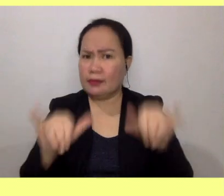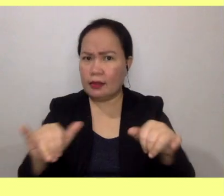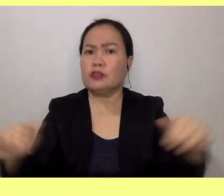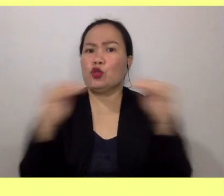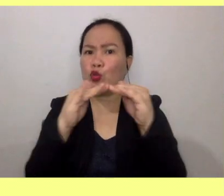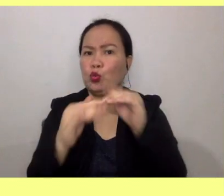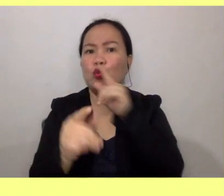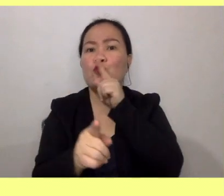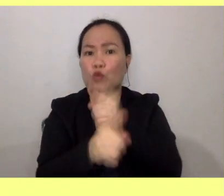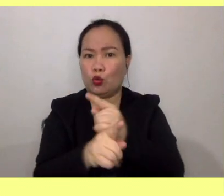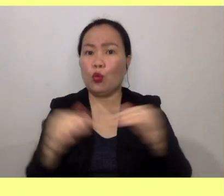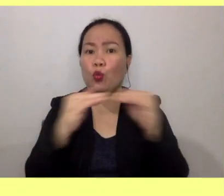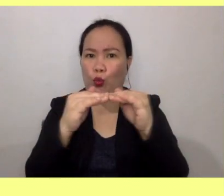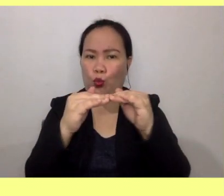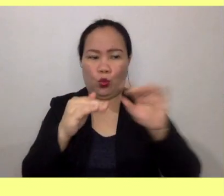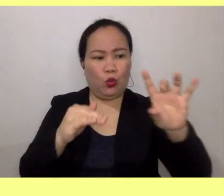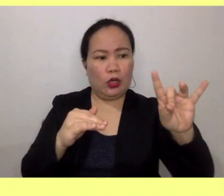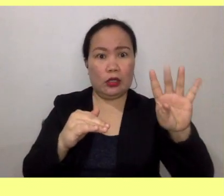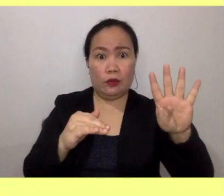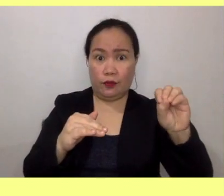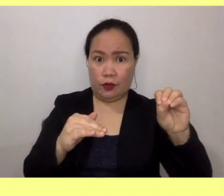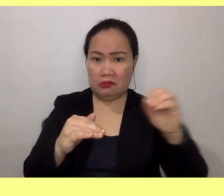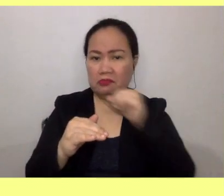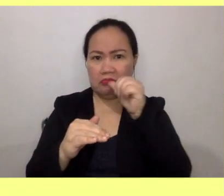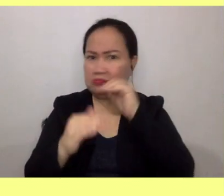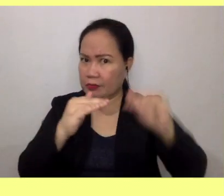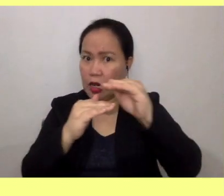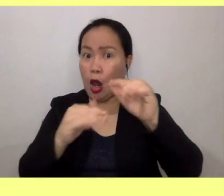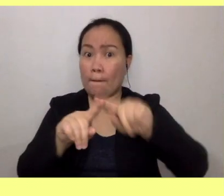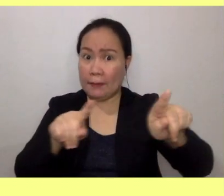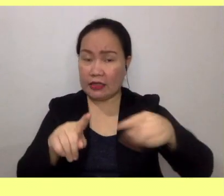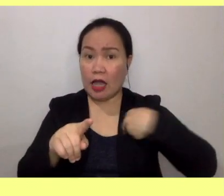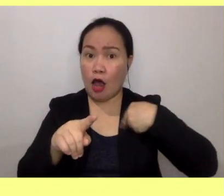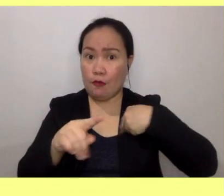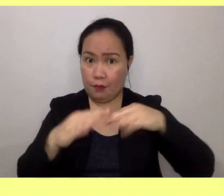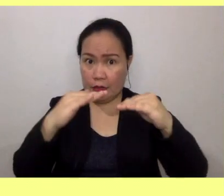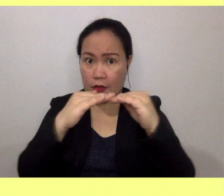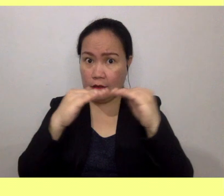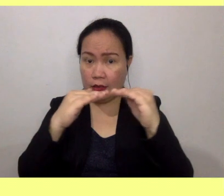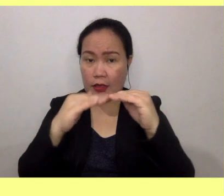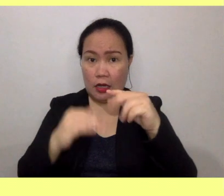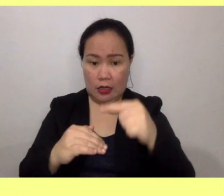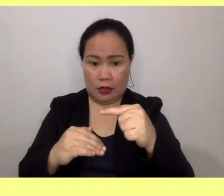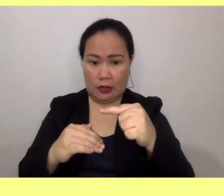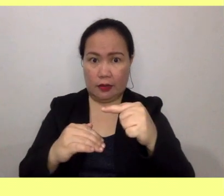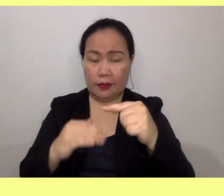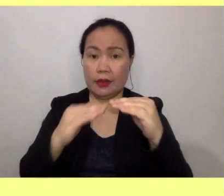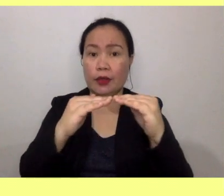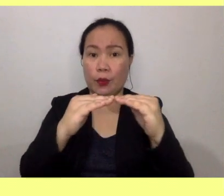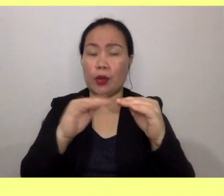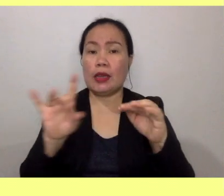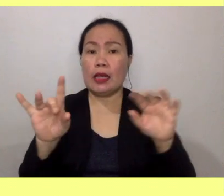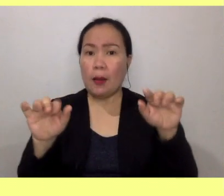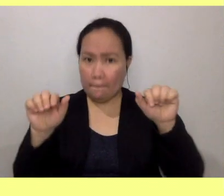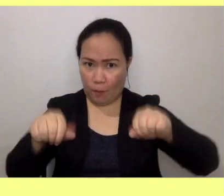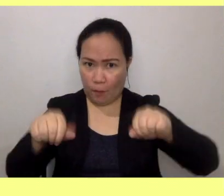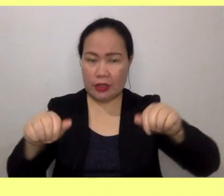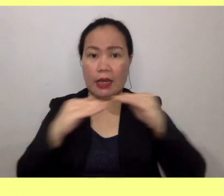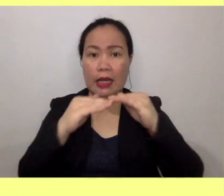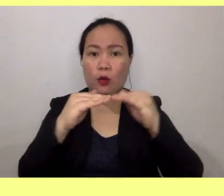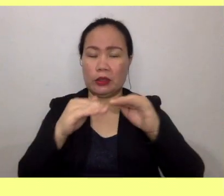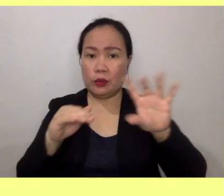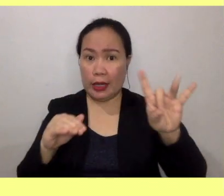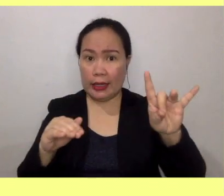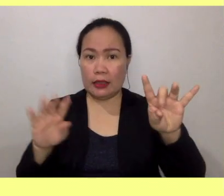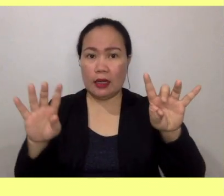to 840? Yes, this is true. Why? Hindi man siya greater than, pero since ang ating inequality ay may equal, it